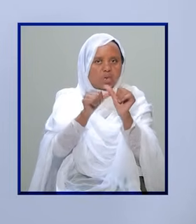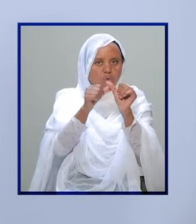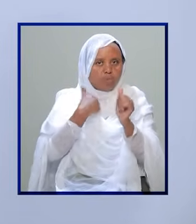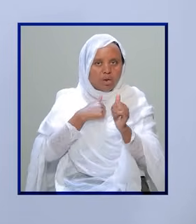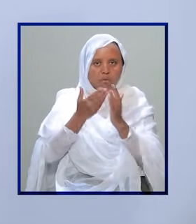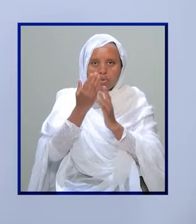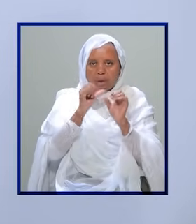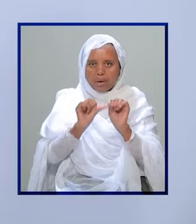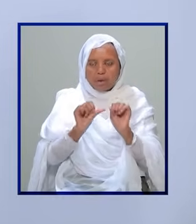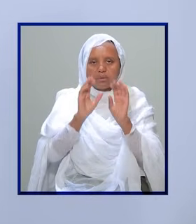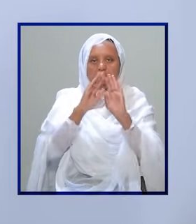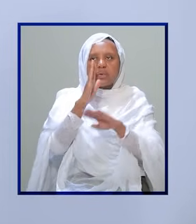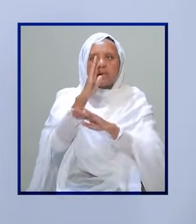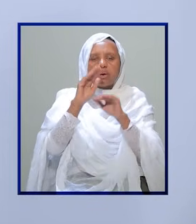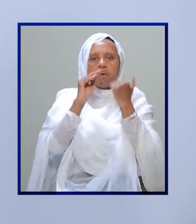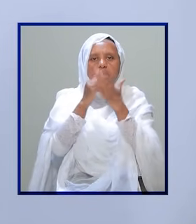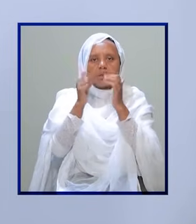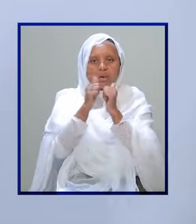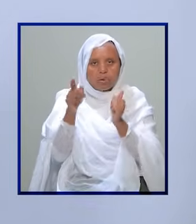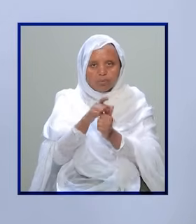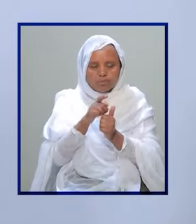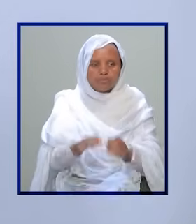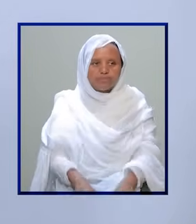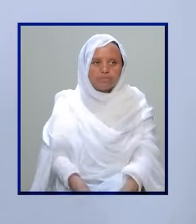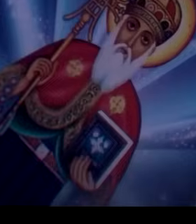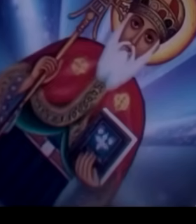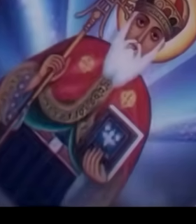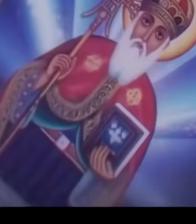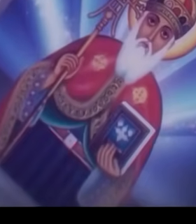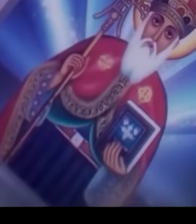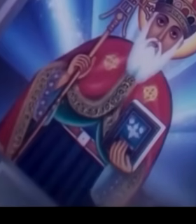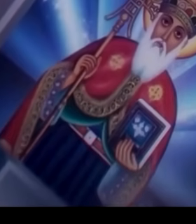መርሳቸውን ይቀጥላሉ። በእኛ በኩል አበቃን። ሰላም፣ እግዚአብሔር ከሁላችን ጋር ይሁን።